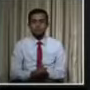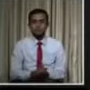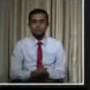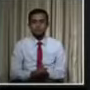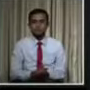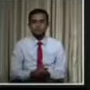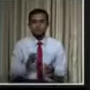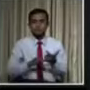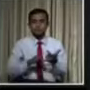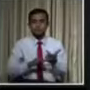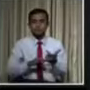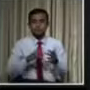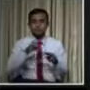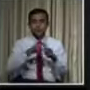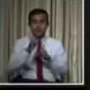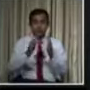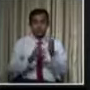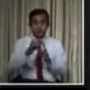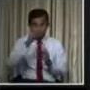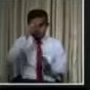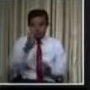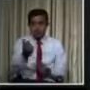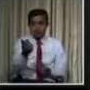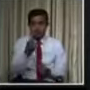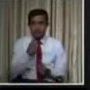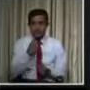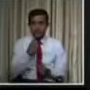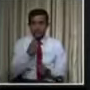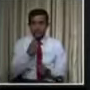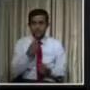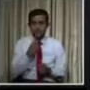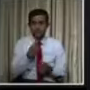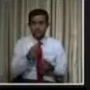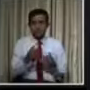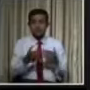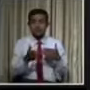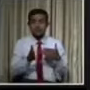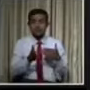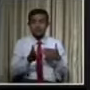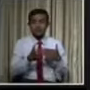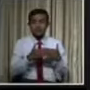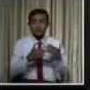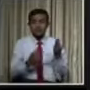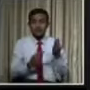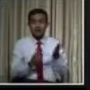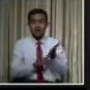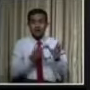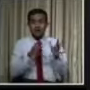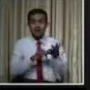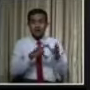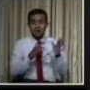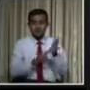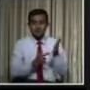මේ සරත් වොන්සේකා මන්ත්‍රීතුමා මේ කිව්වේ ටින්කරින් ලසන්ත කියන ඒ දාමරිකයාගේ ඝාතනය